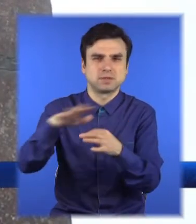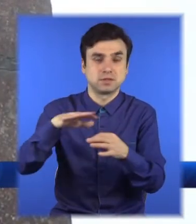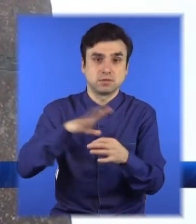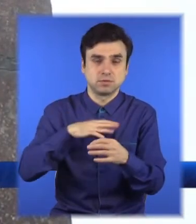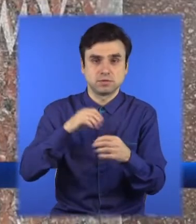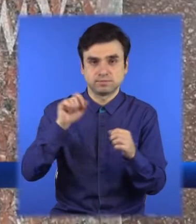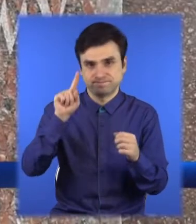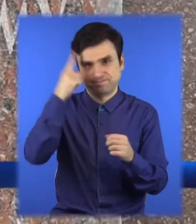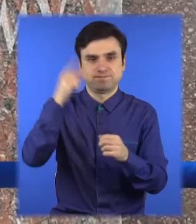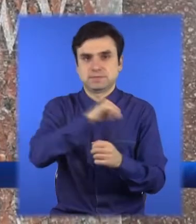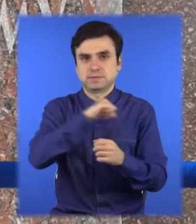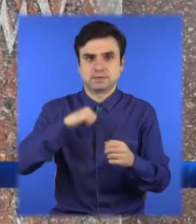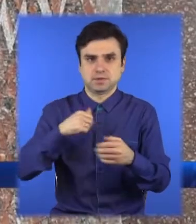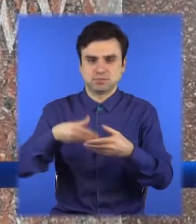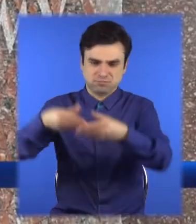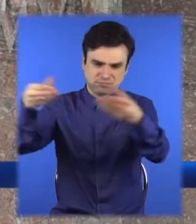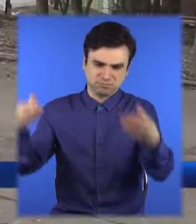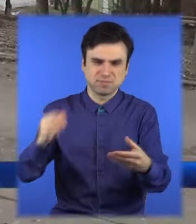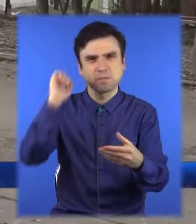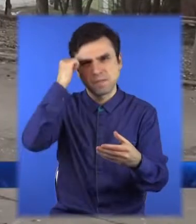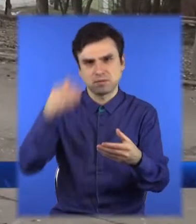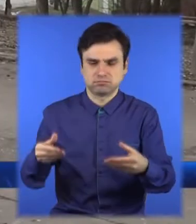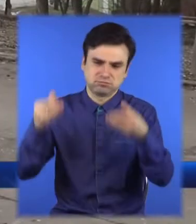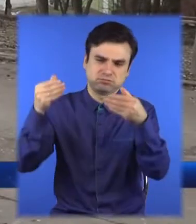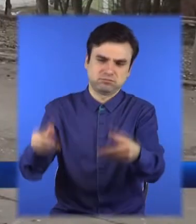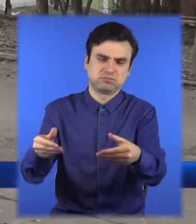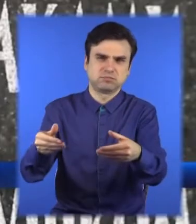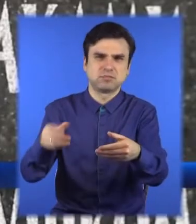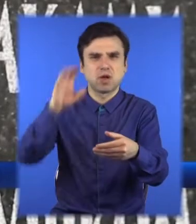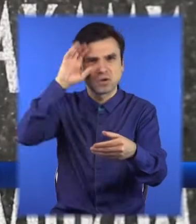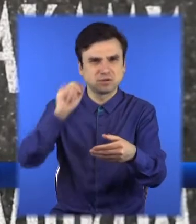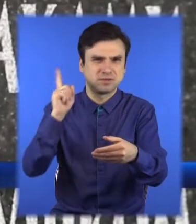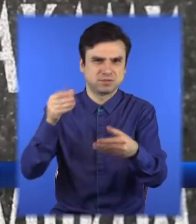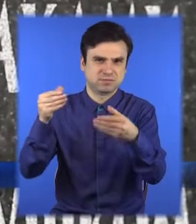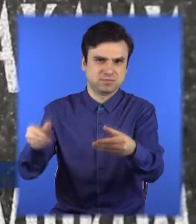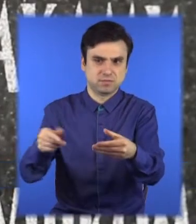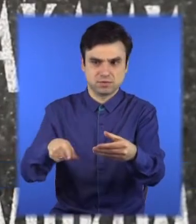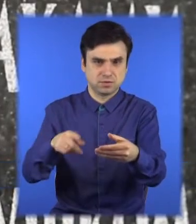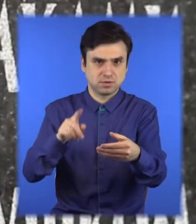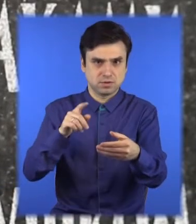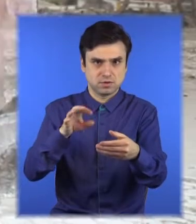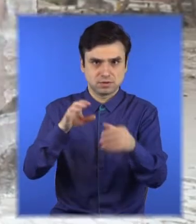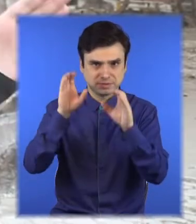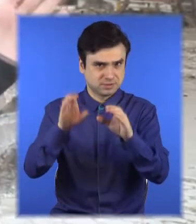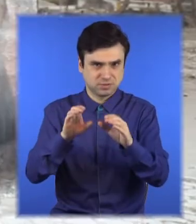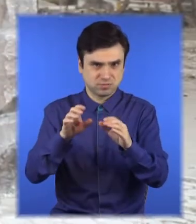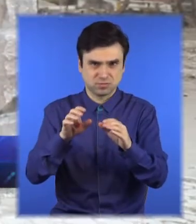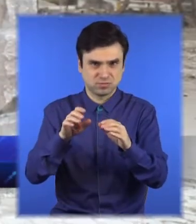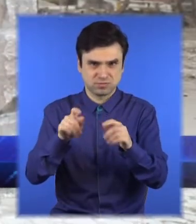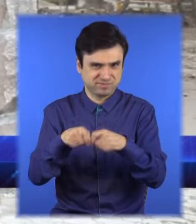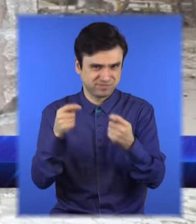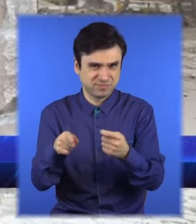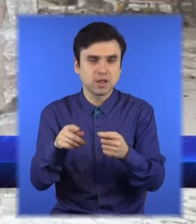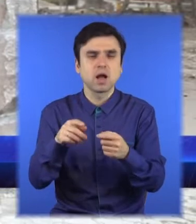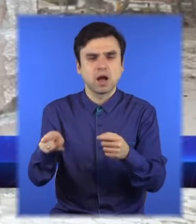самовільно встановили пам'ятні дошки отаману Холодного Яру. Проте сподіваються, що незабаром вони отримують офіційний статус. На цьому місці